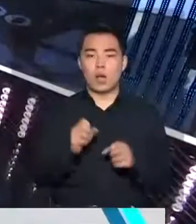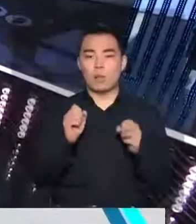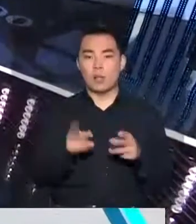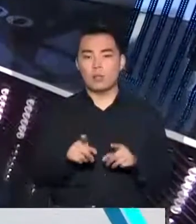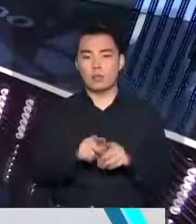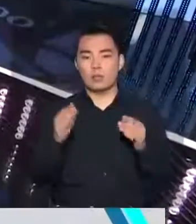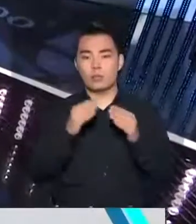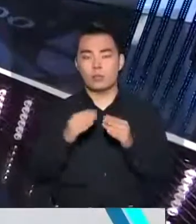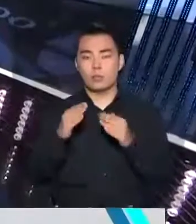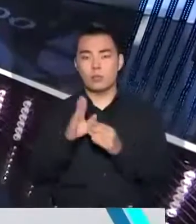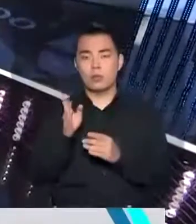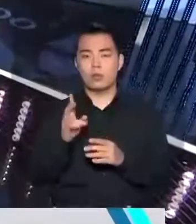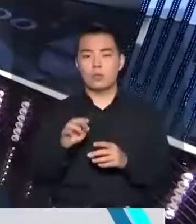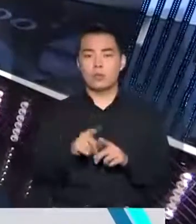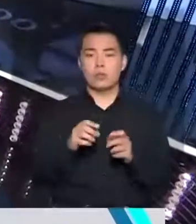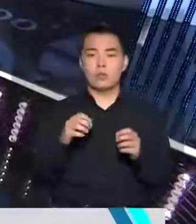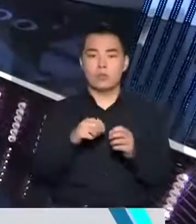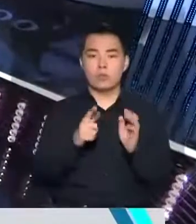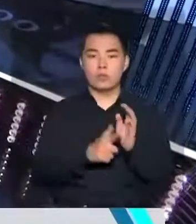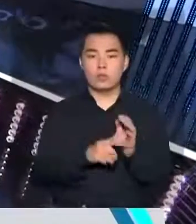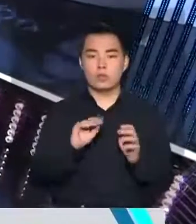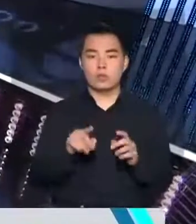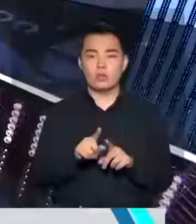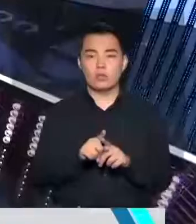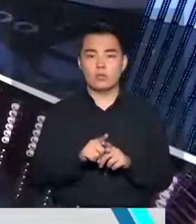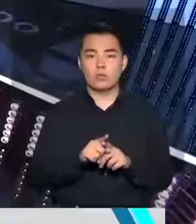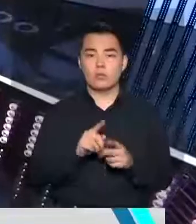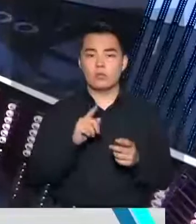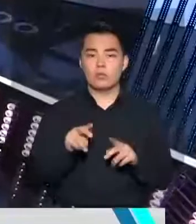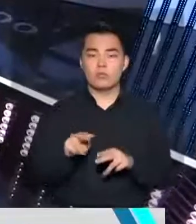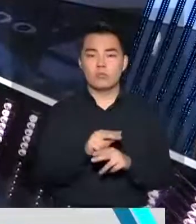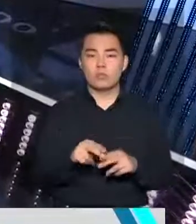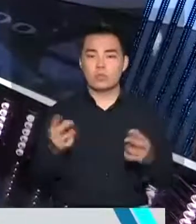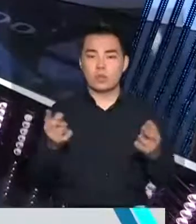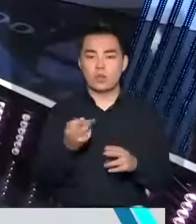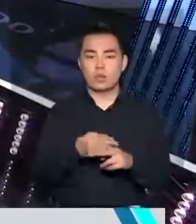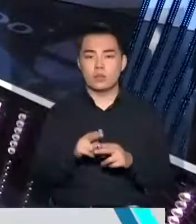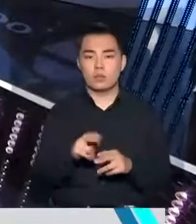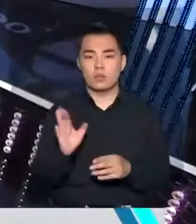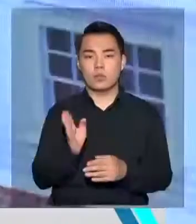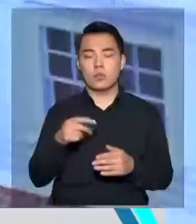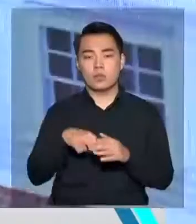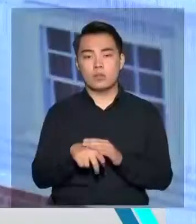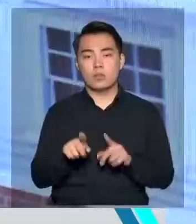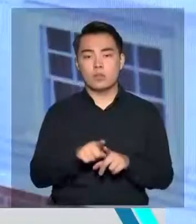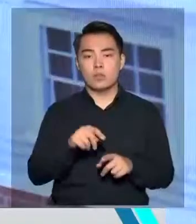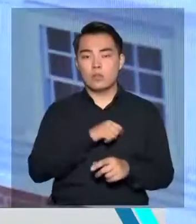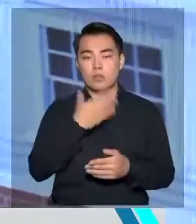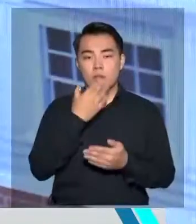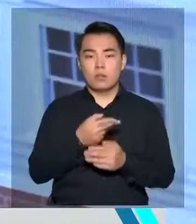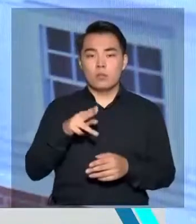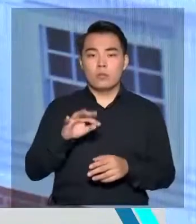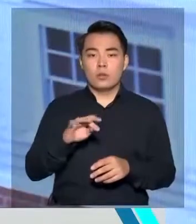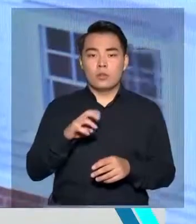бар. Бірақ одан бөлек 17 мыңға жуық тұрғын үйіміз күрделі жөндеуді қажет етеді. Оған арнайы біздің бағдарламамыз бар. Тиісті